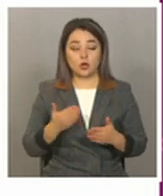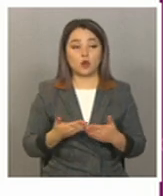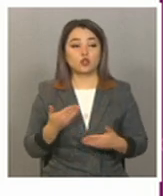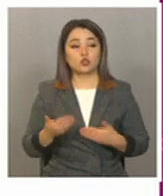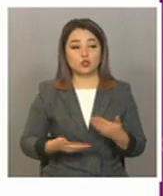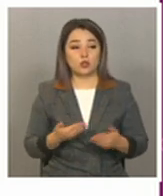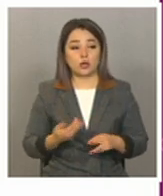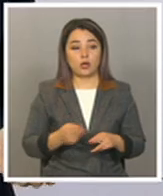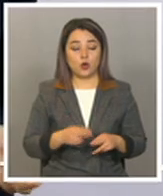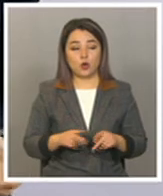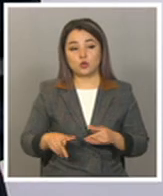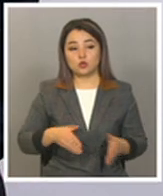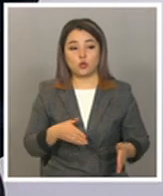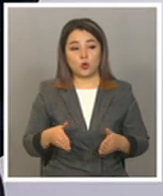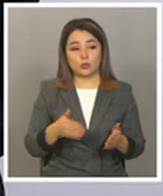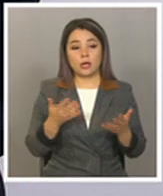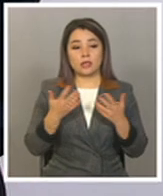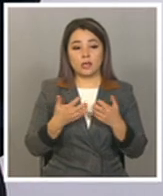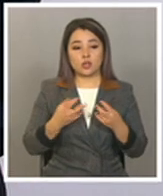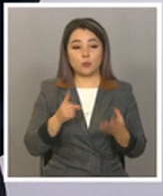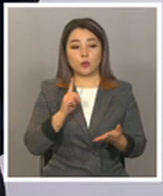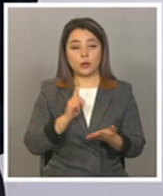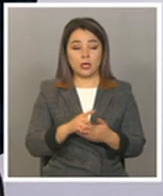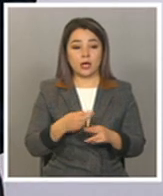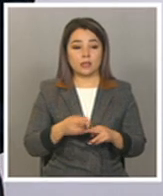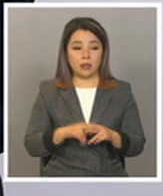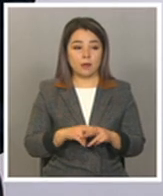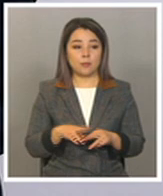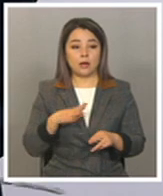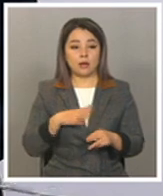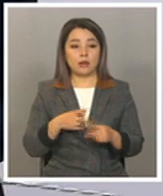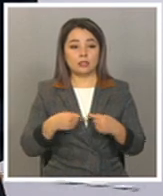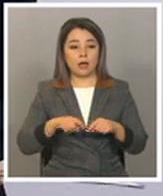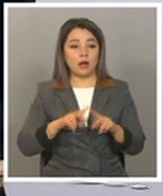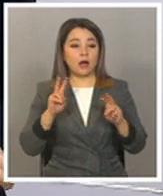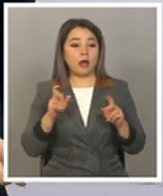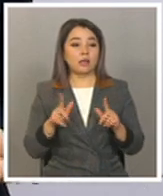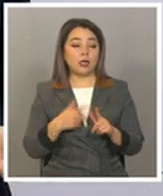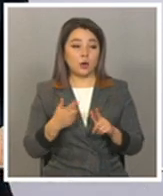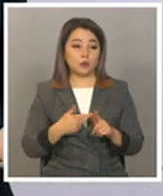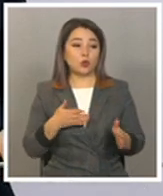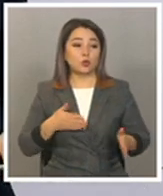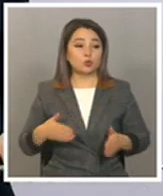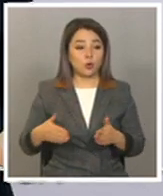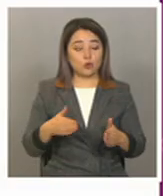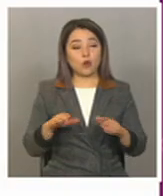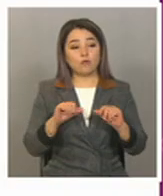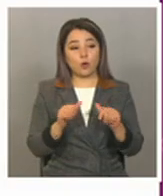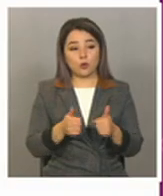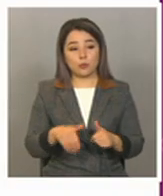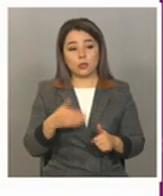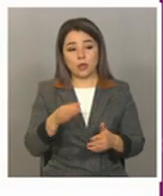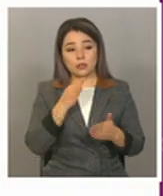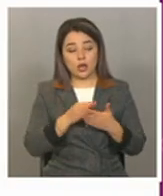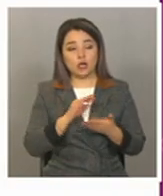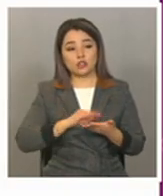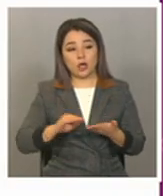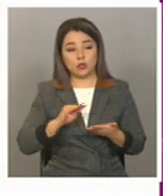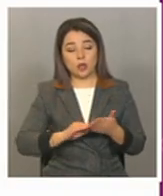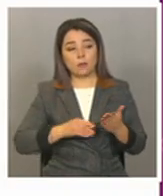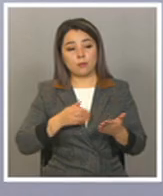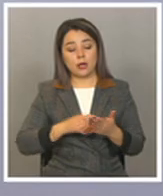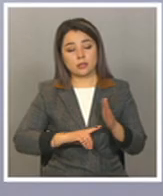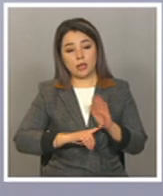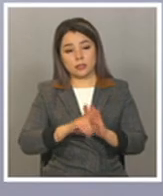жолды есептеу керек болса, онда айнымалы атауын жолдың формуласын жазудан